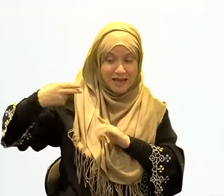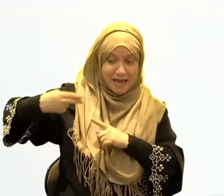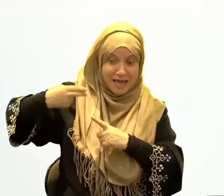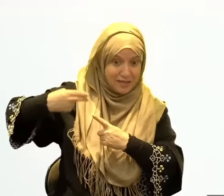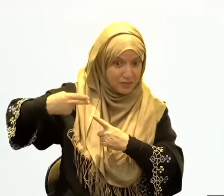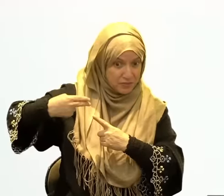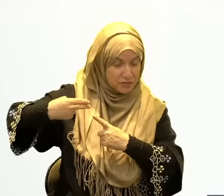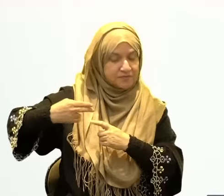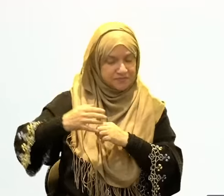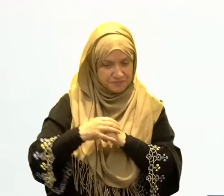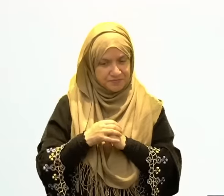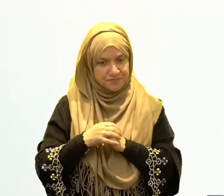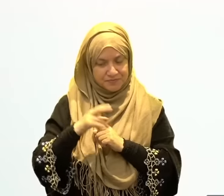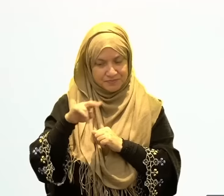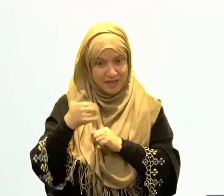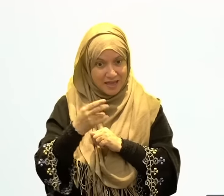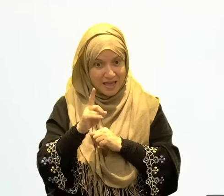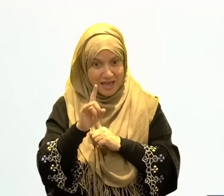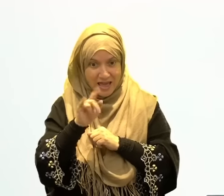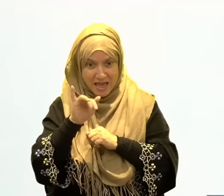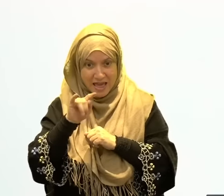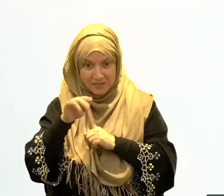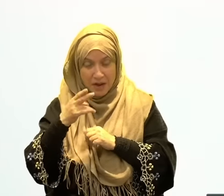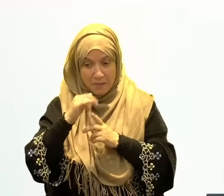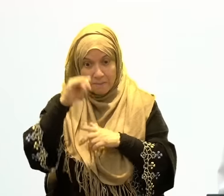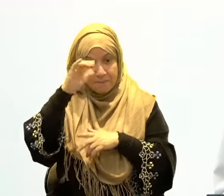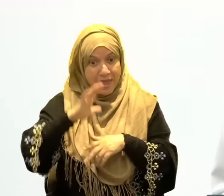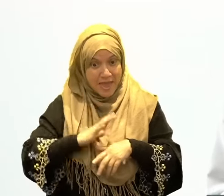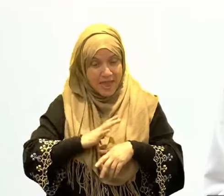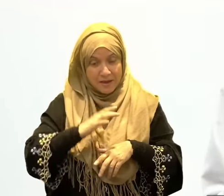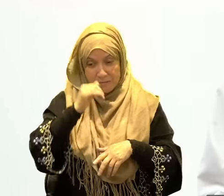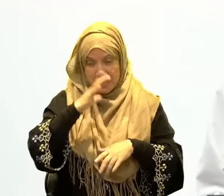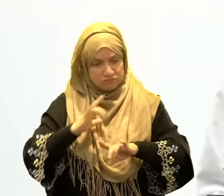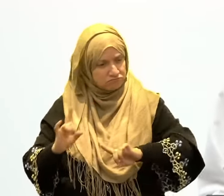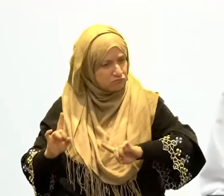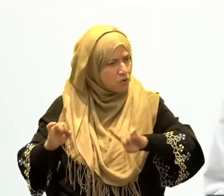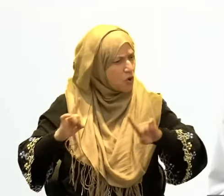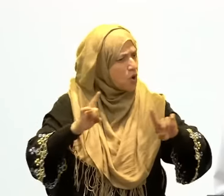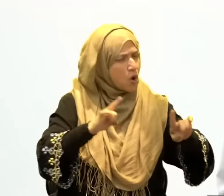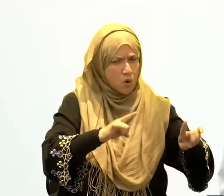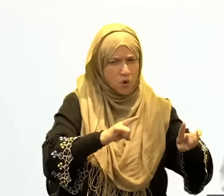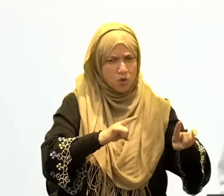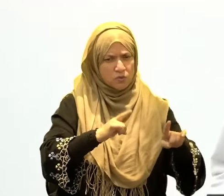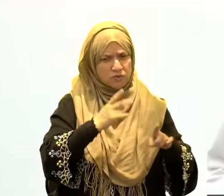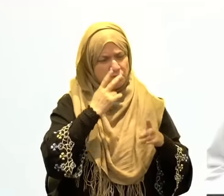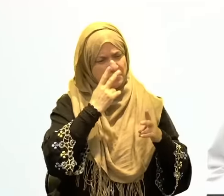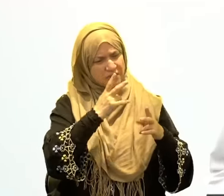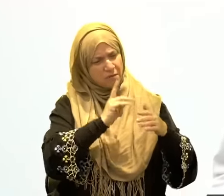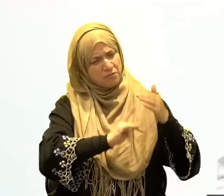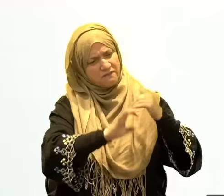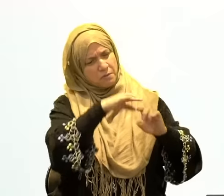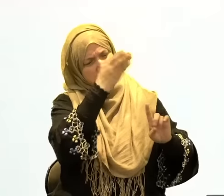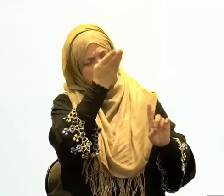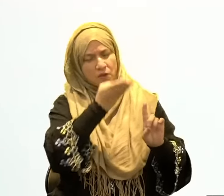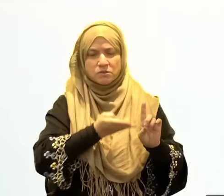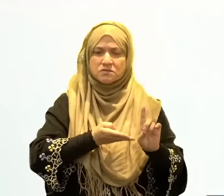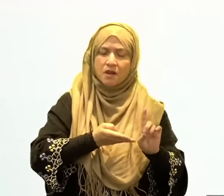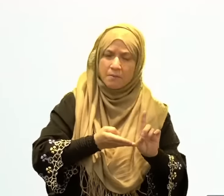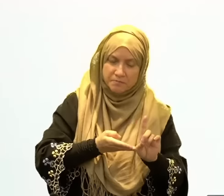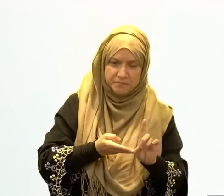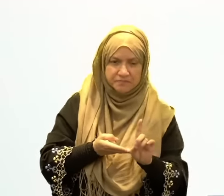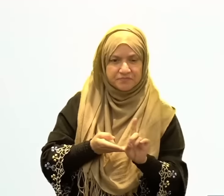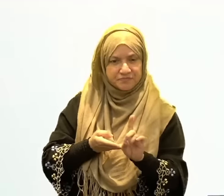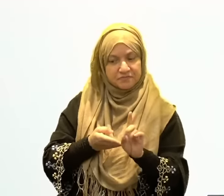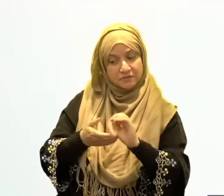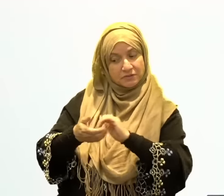ﷺ, Awsini, give me some advice. And we know that when a companion would go to the Prophet ﷺ and say, give me advice, it would usually be a